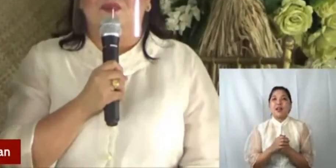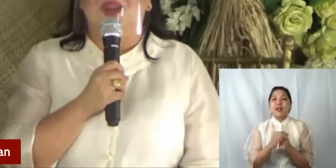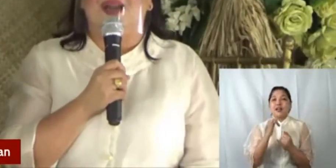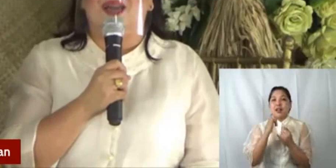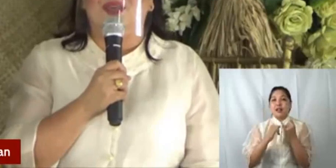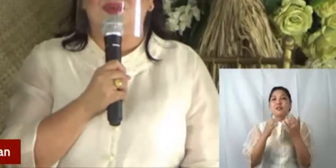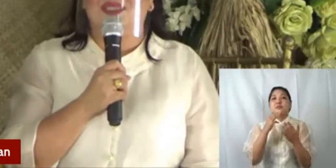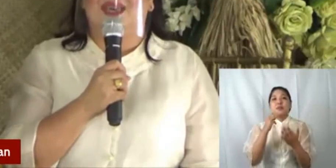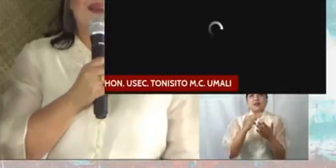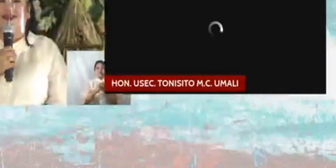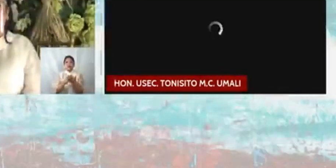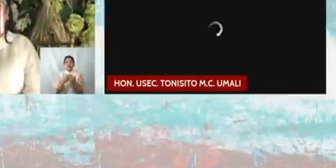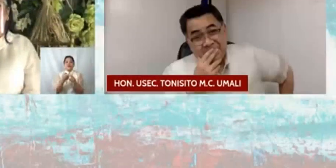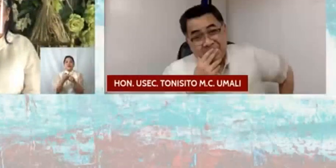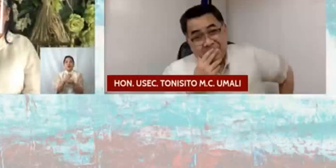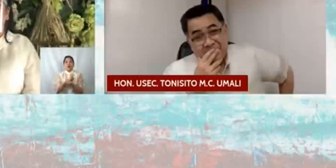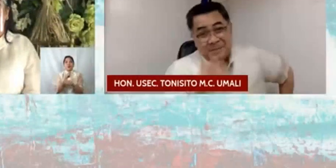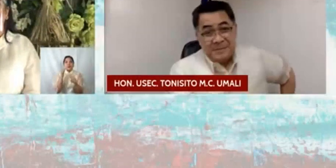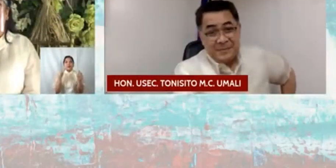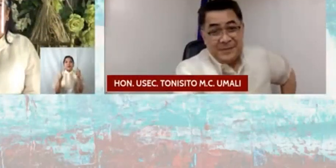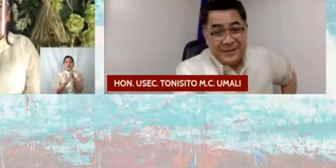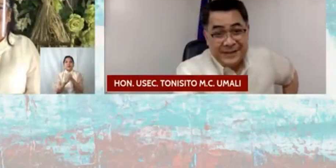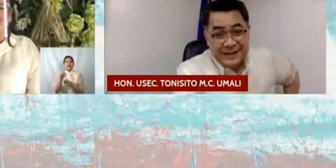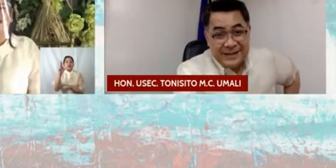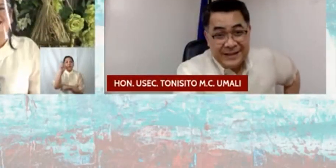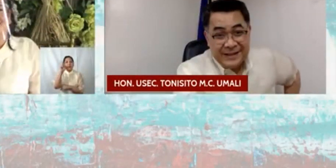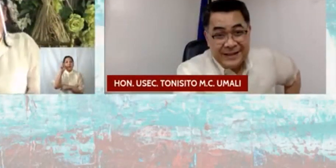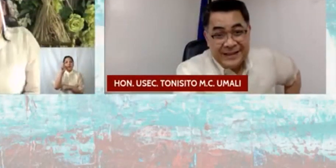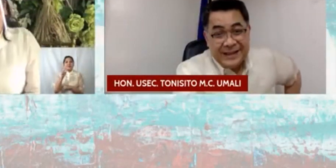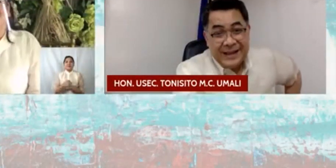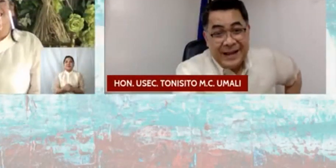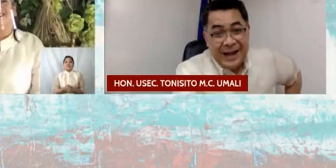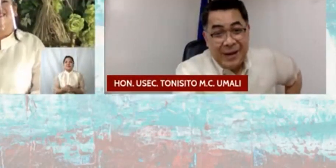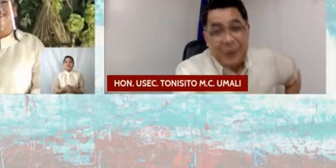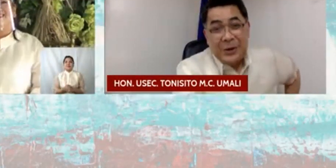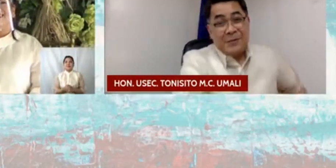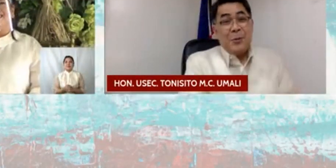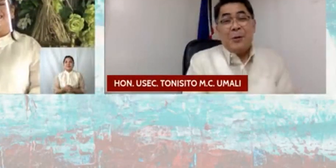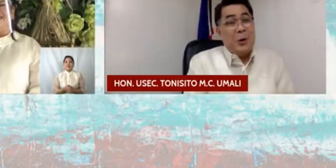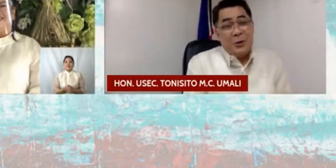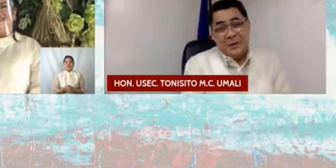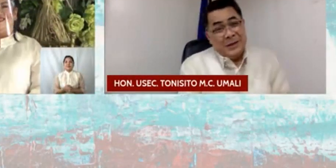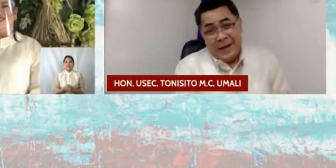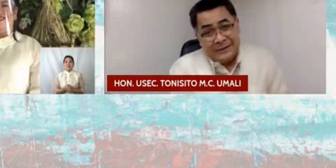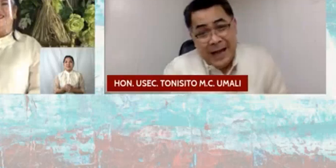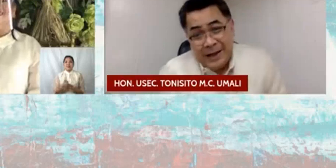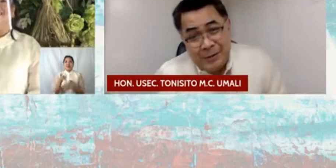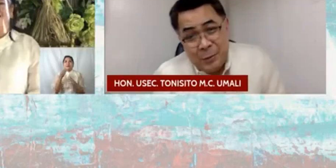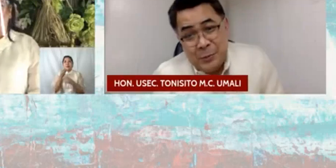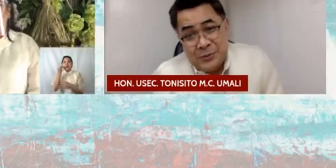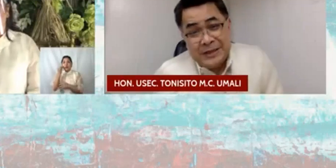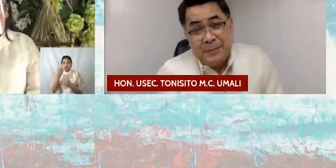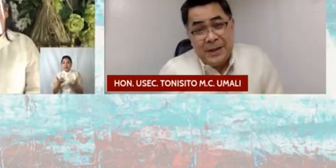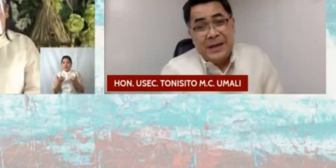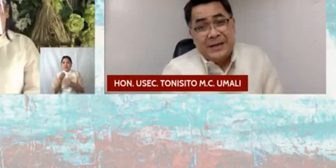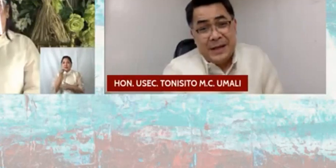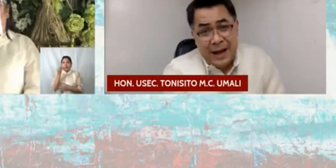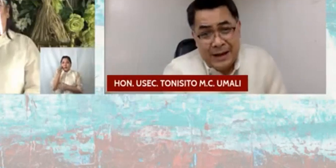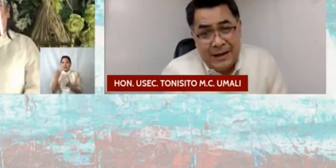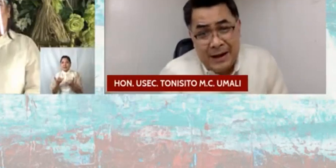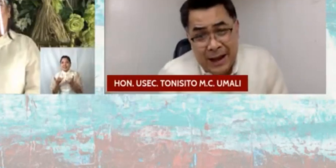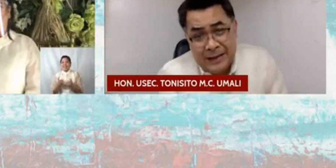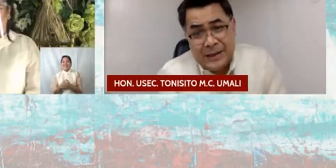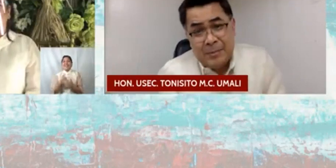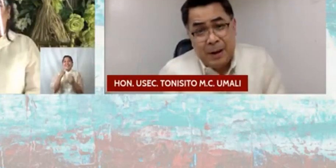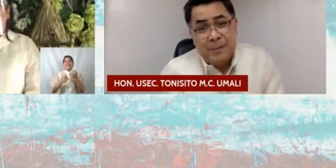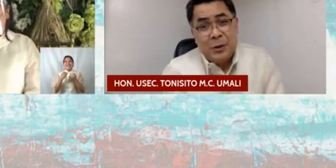message mula kay Yusek Tonesito Umali. Okay na po ako. Ang tangi ko pong sabihin ay sa